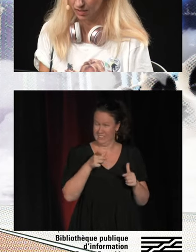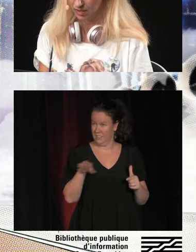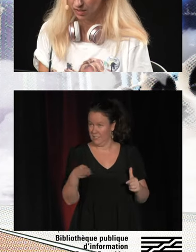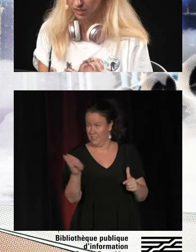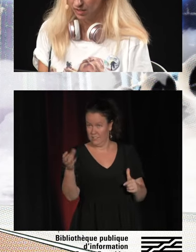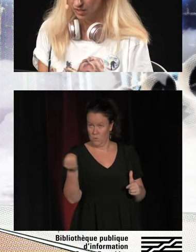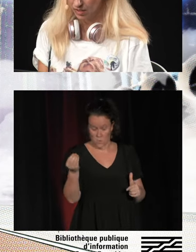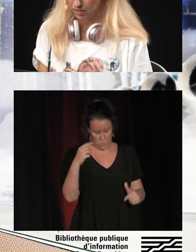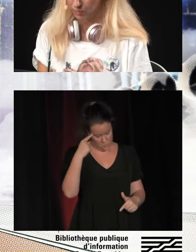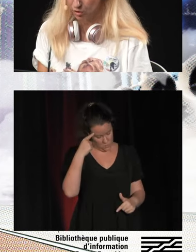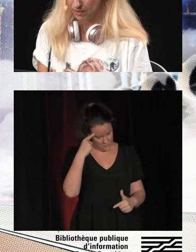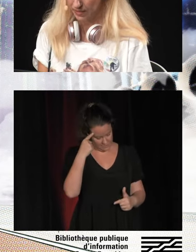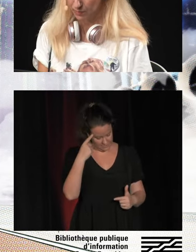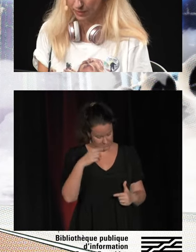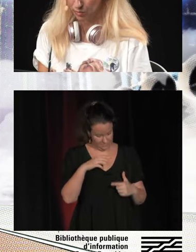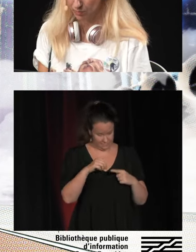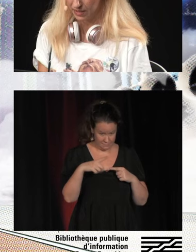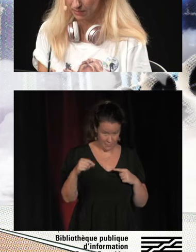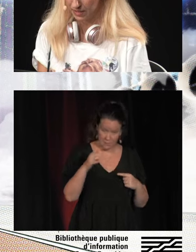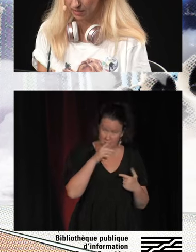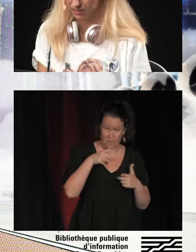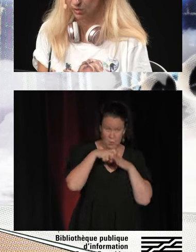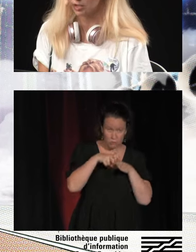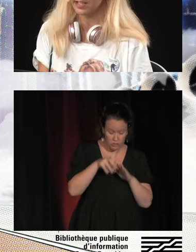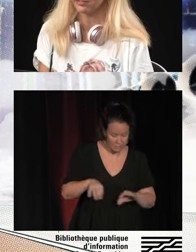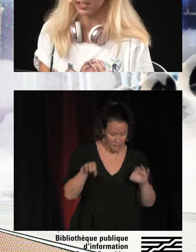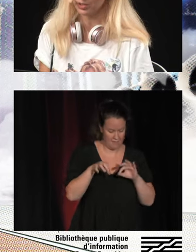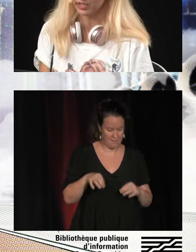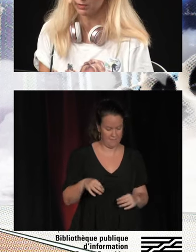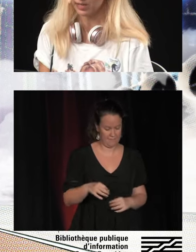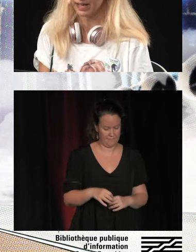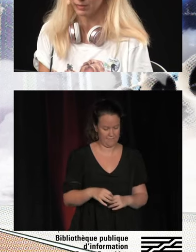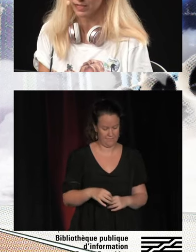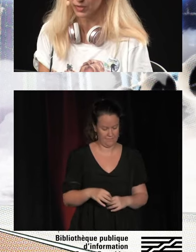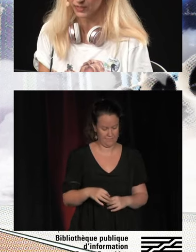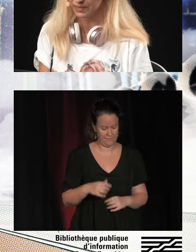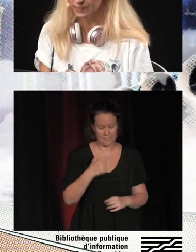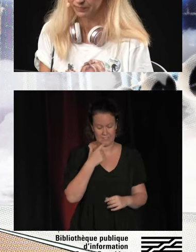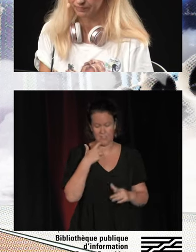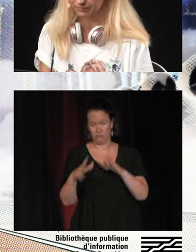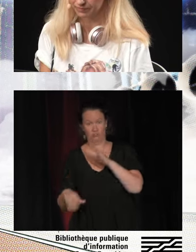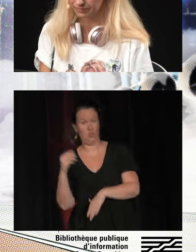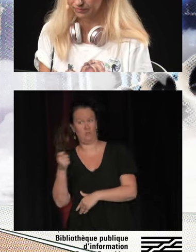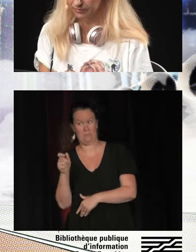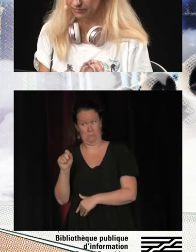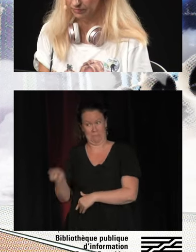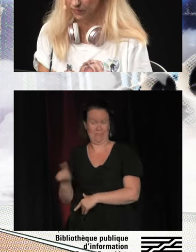chemin. Mon chemin va être perturbé, mais... Donc là, je vais finir le niveau, mais par la mauvaise sortie.